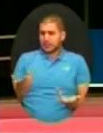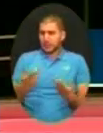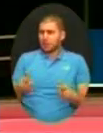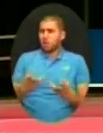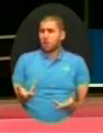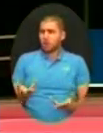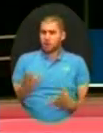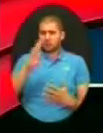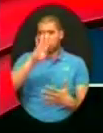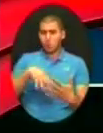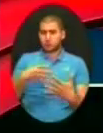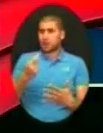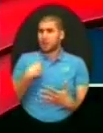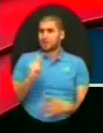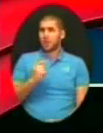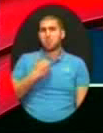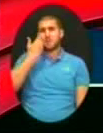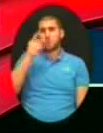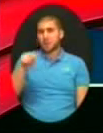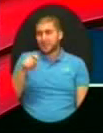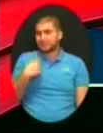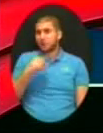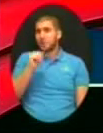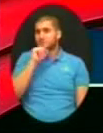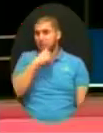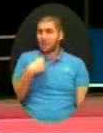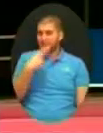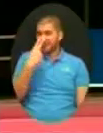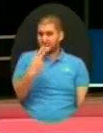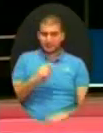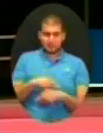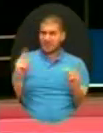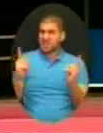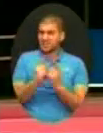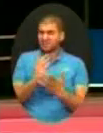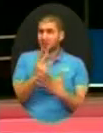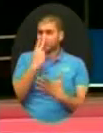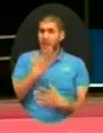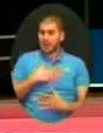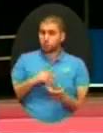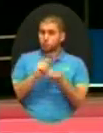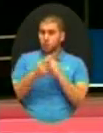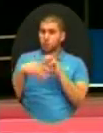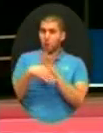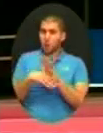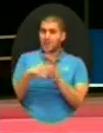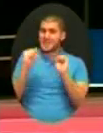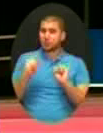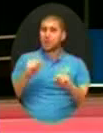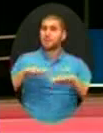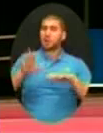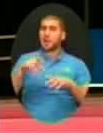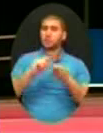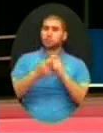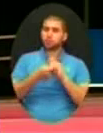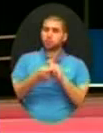פשוט מבחינת לוח הזמנים. אני לא כזה מבוגר בכנסת, רק אני ראיתי במעט זמן שאני פה, שכשרצו לשנות חוק יסוד הממשלה על